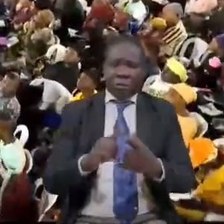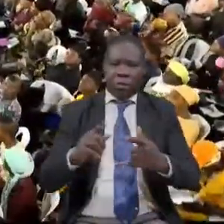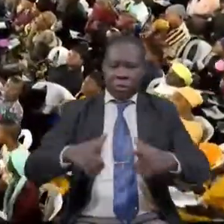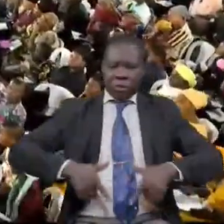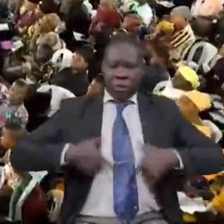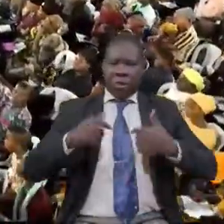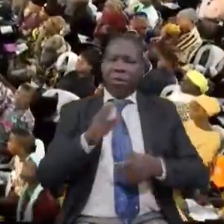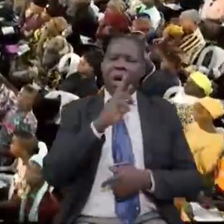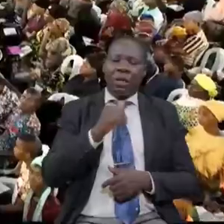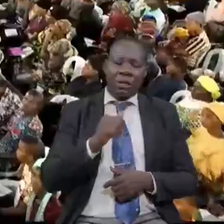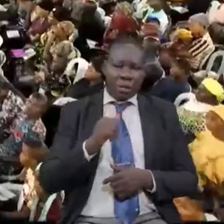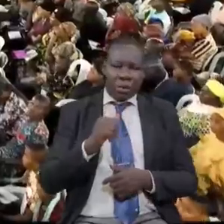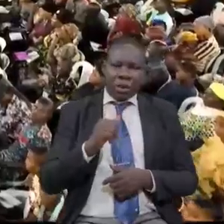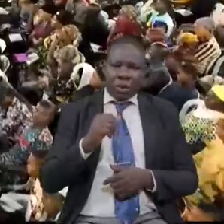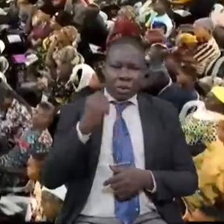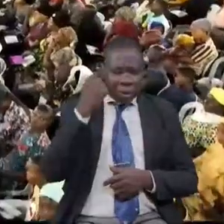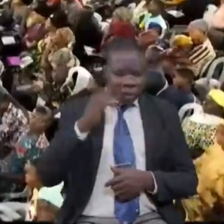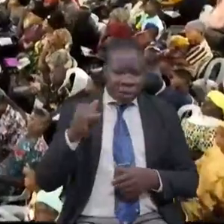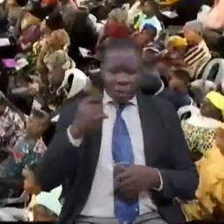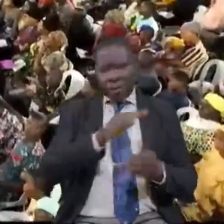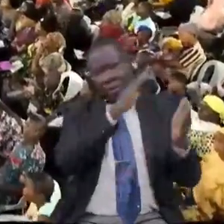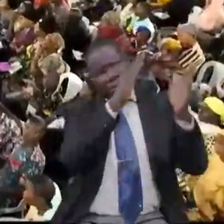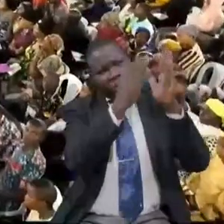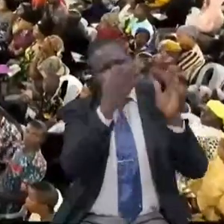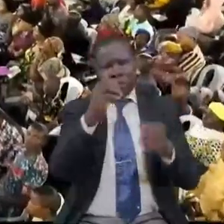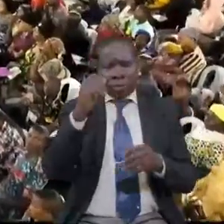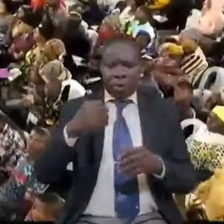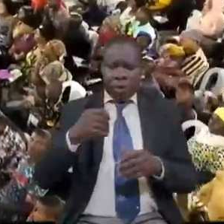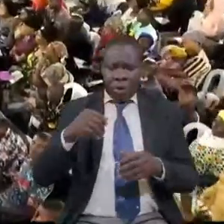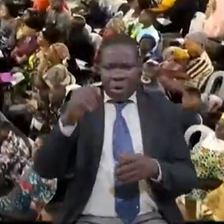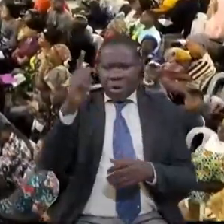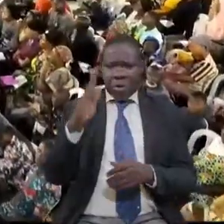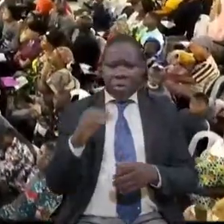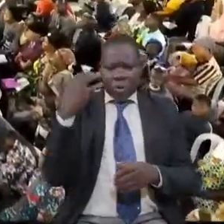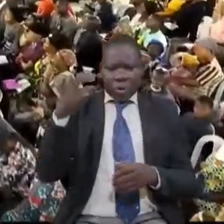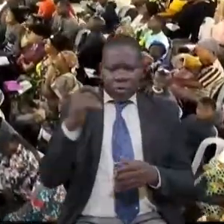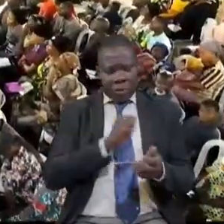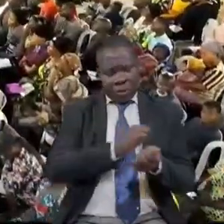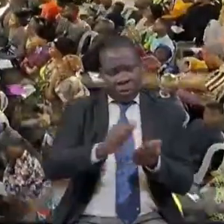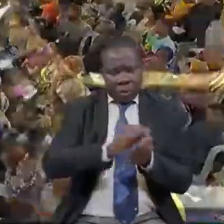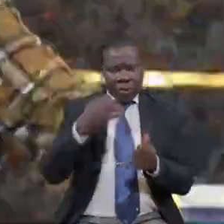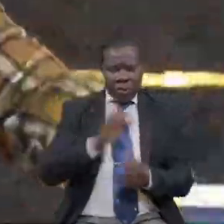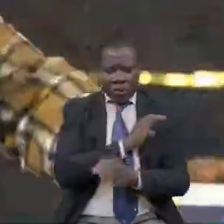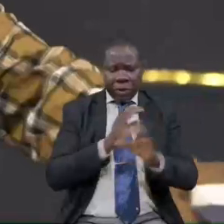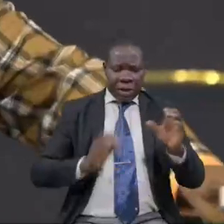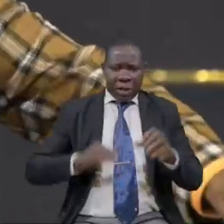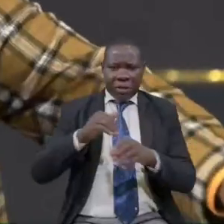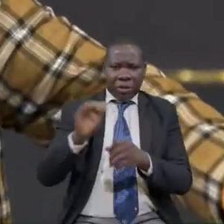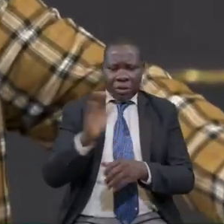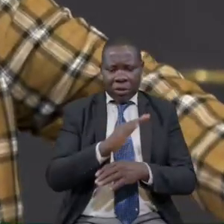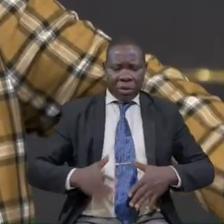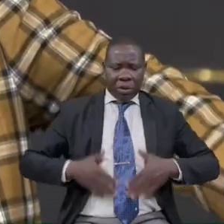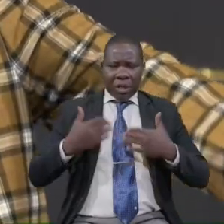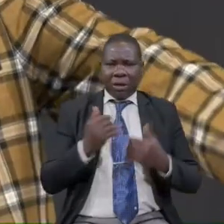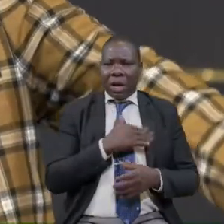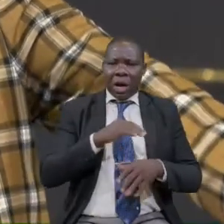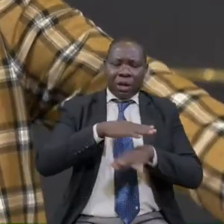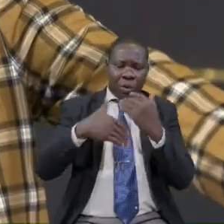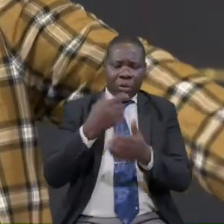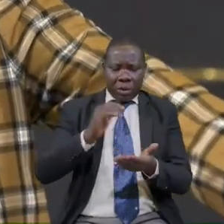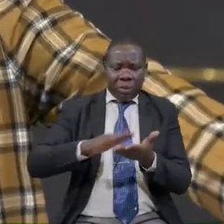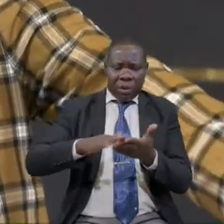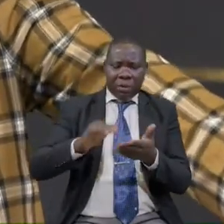suiveur, mais ça, vous n'êtes pas conscient de la présence de Dieu, vous n'êtes pas conscient de la purification du Seigneur et